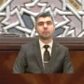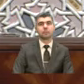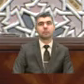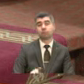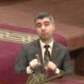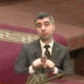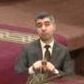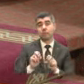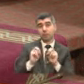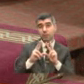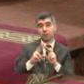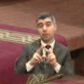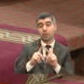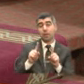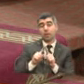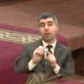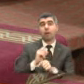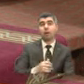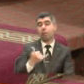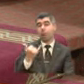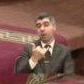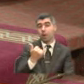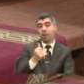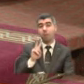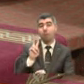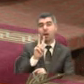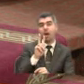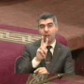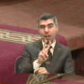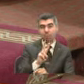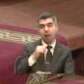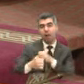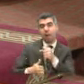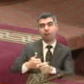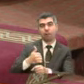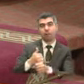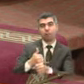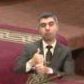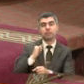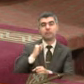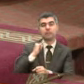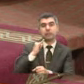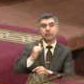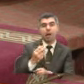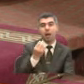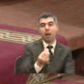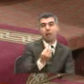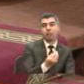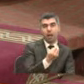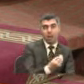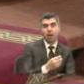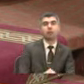طبعاً هذا قطاع مهم، لأنه قطاع التخييم أصبح قطاع ثانوي في عدد كبير من الأطفال، وفي